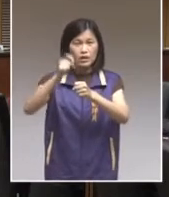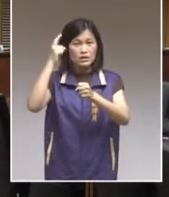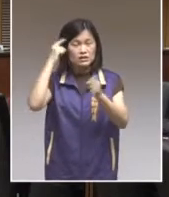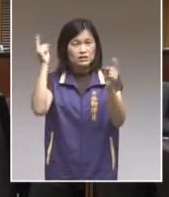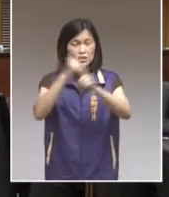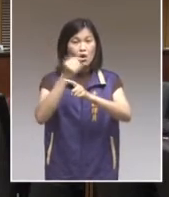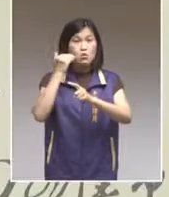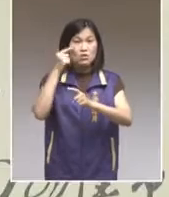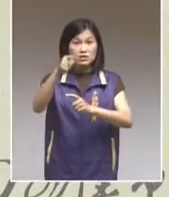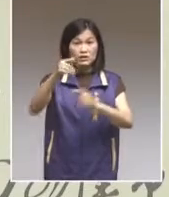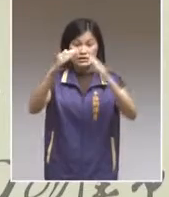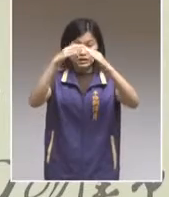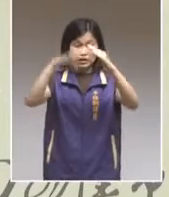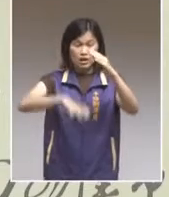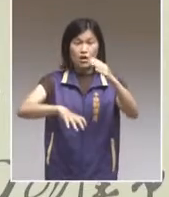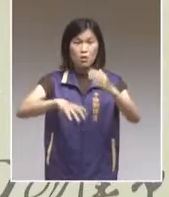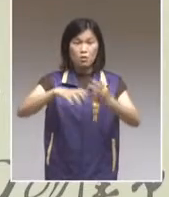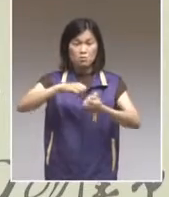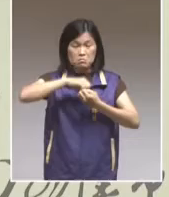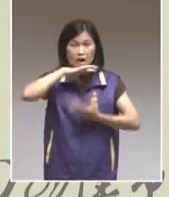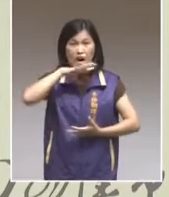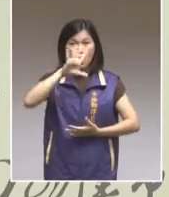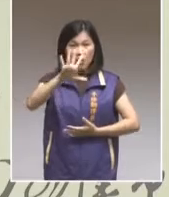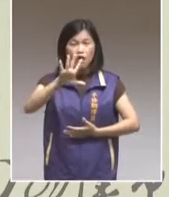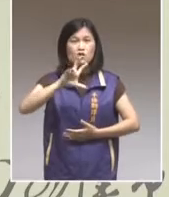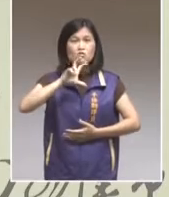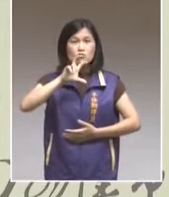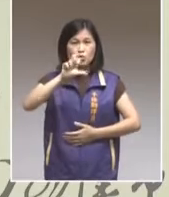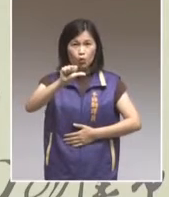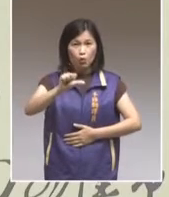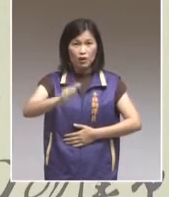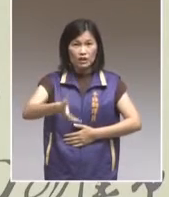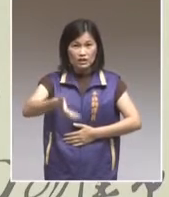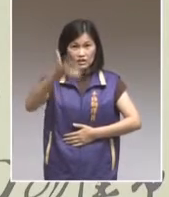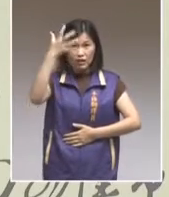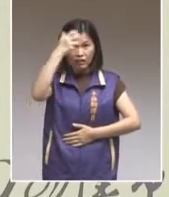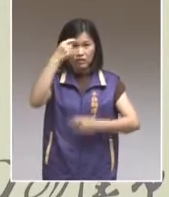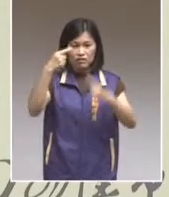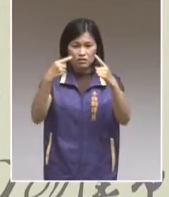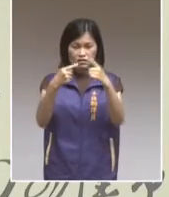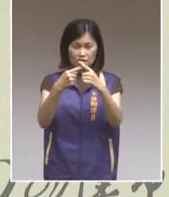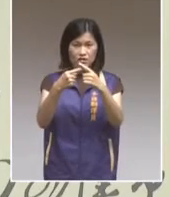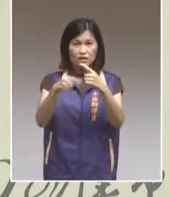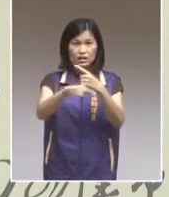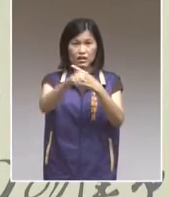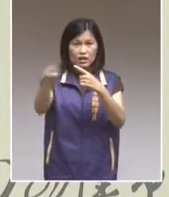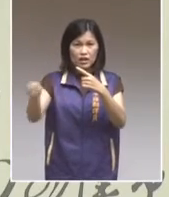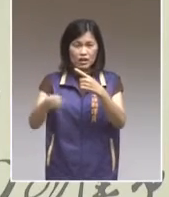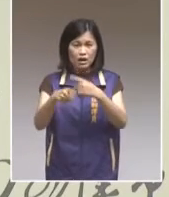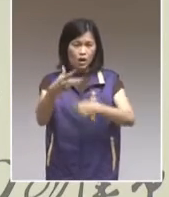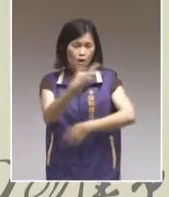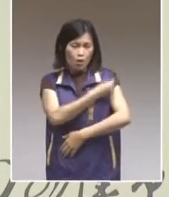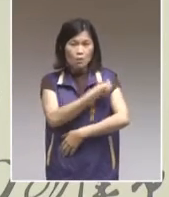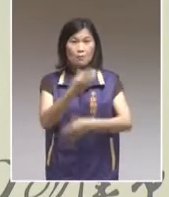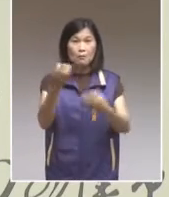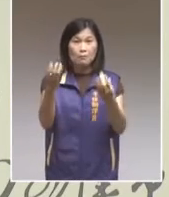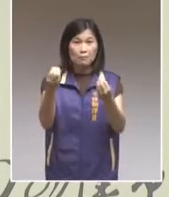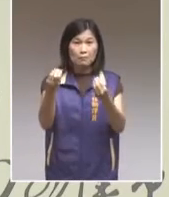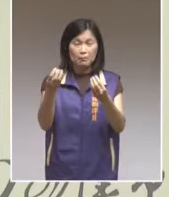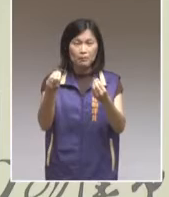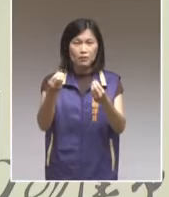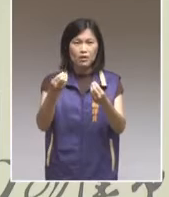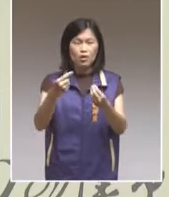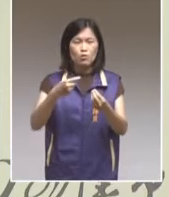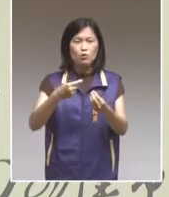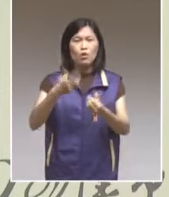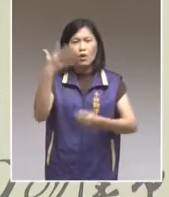家中有长辈，尤其是75岁以上的老人又没有打疫苗，那我真的要